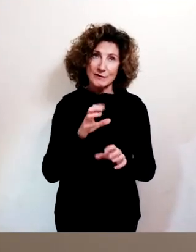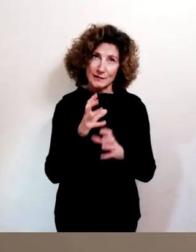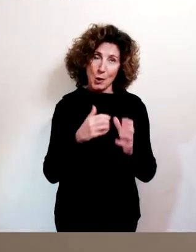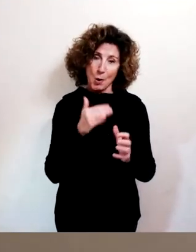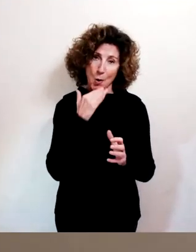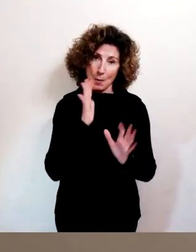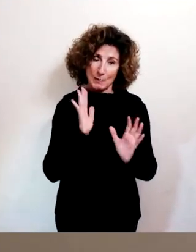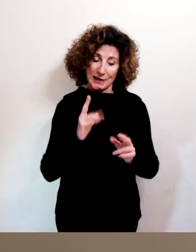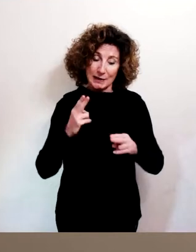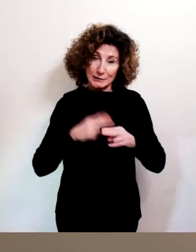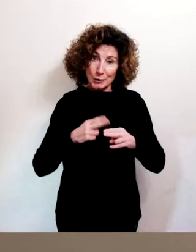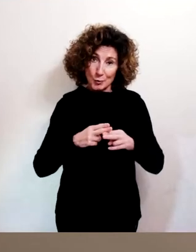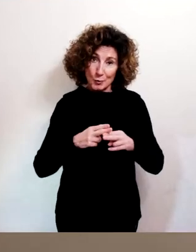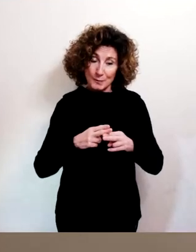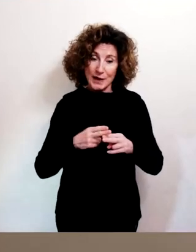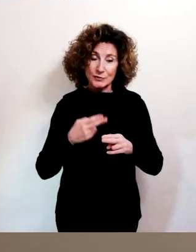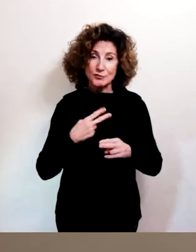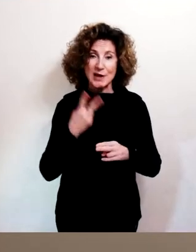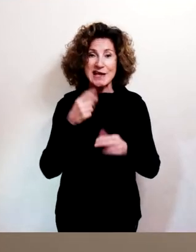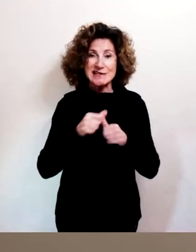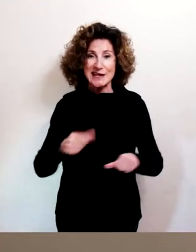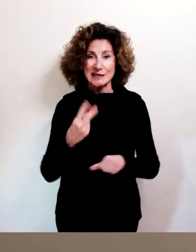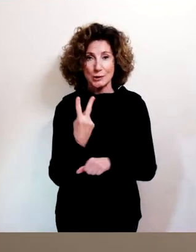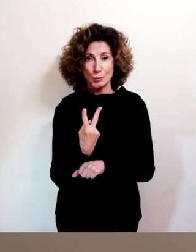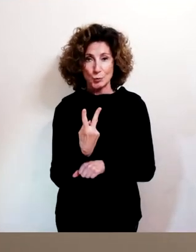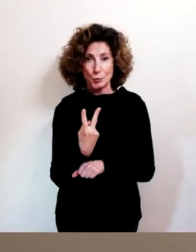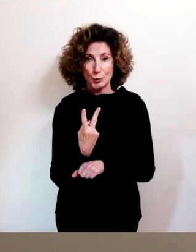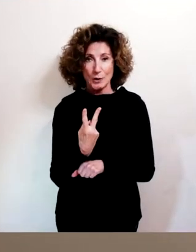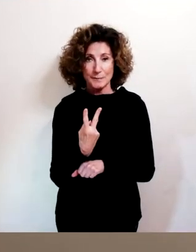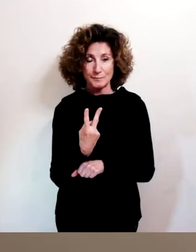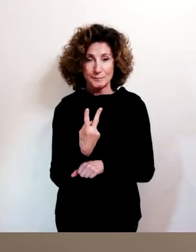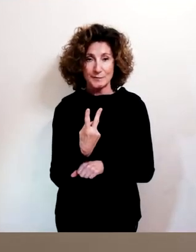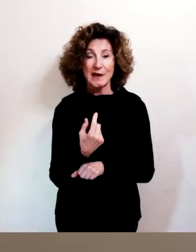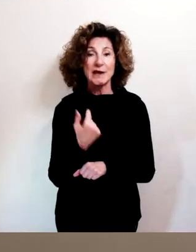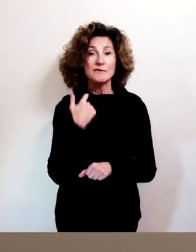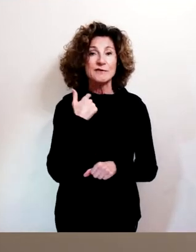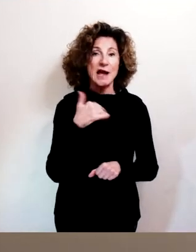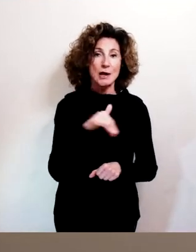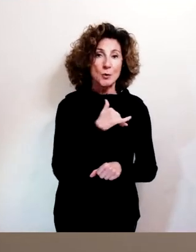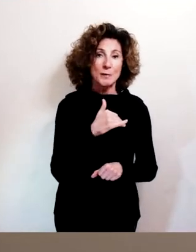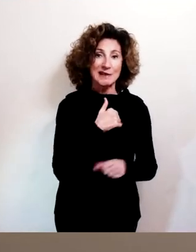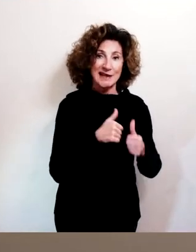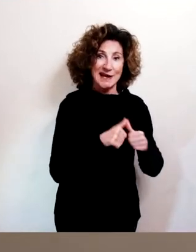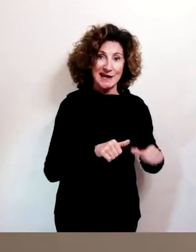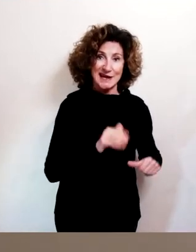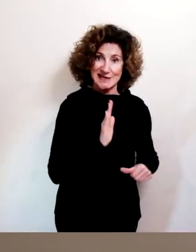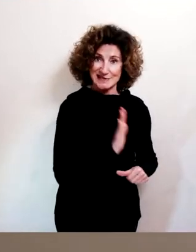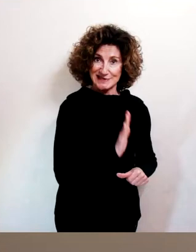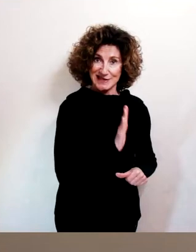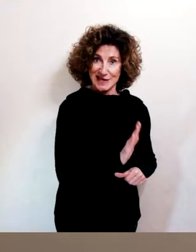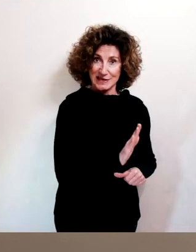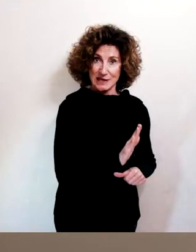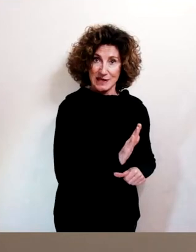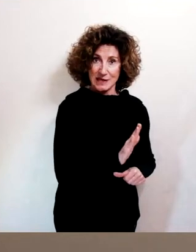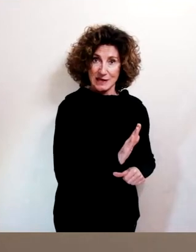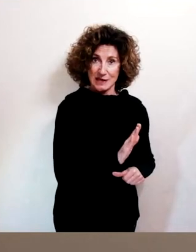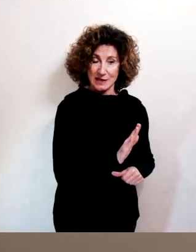abbastanza articolata a roma noi lavoriamo su due sedi sostanzialmente c'è una serie a via nomentana